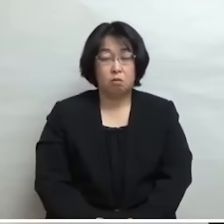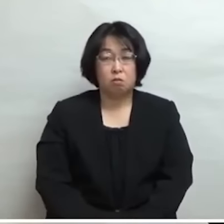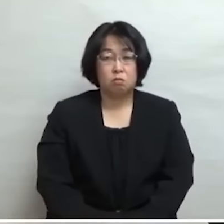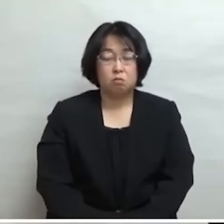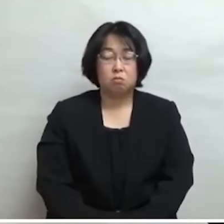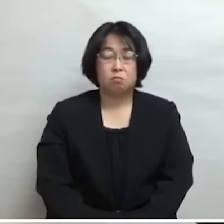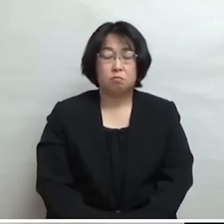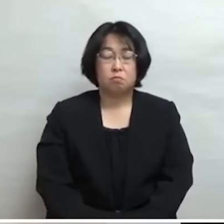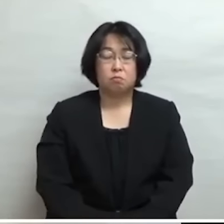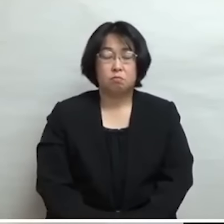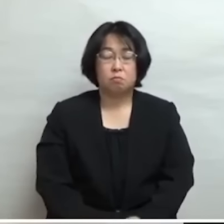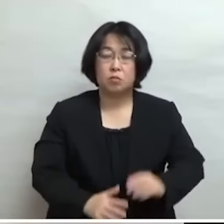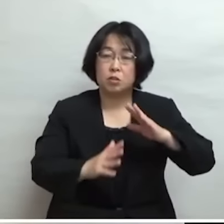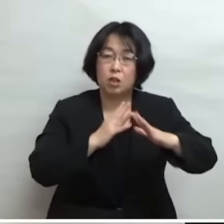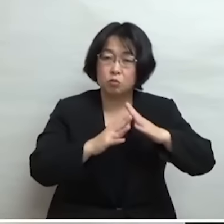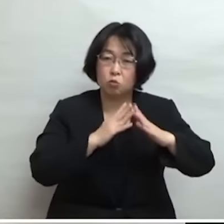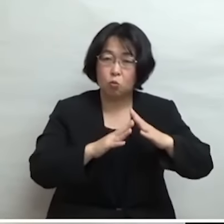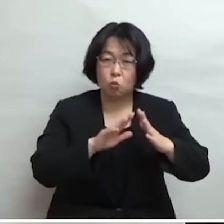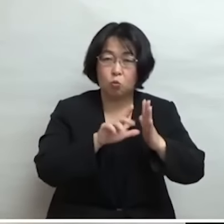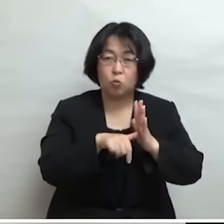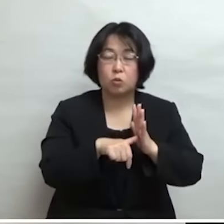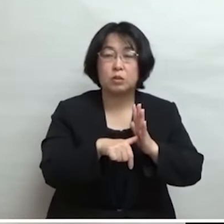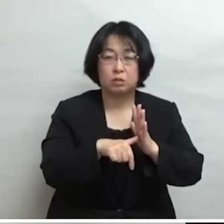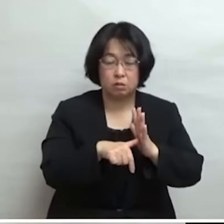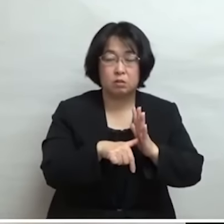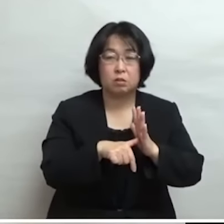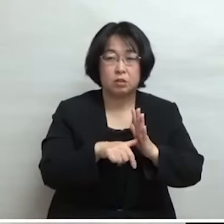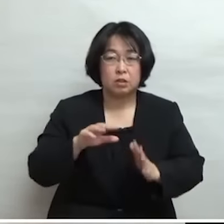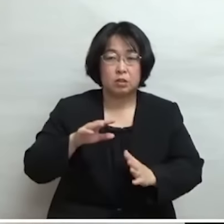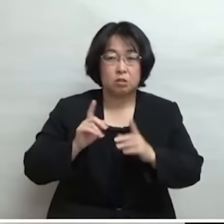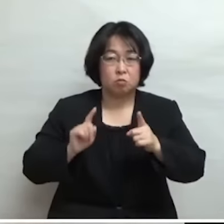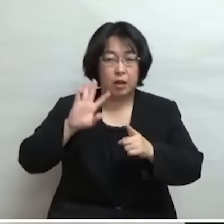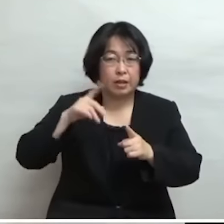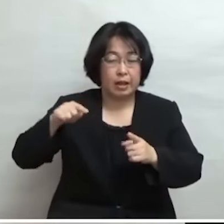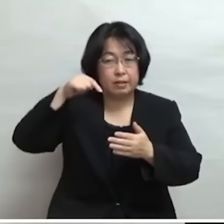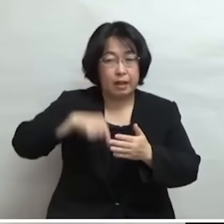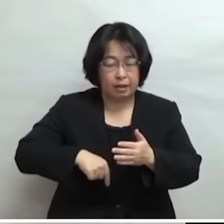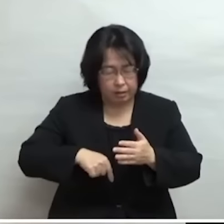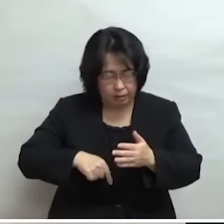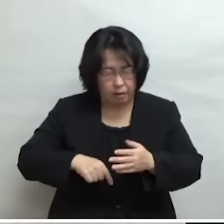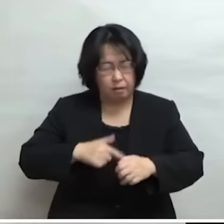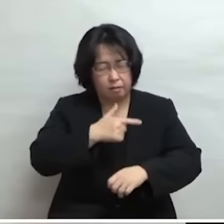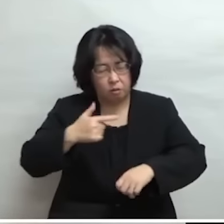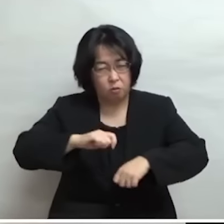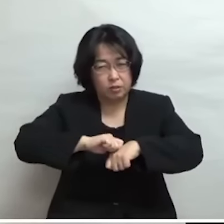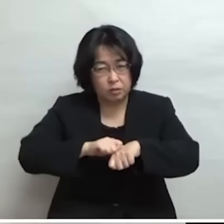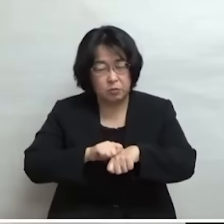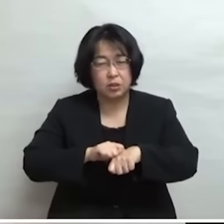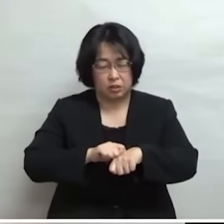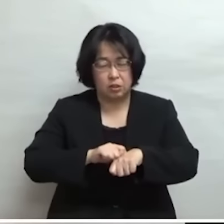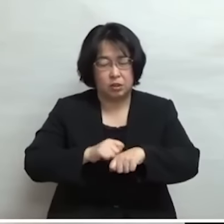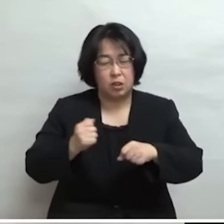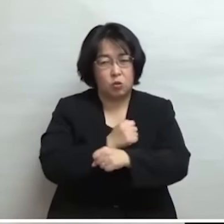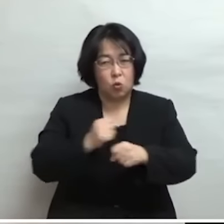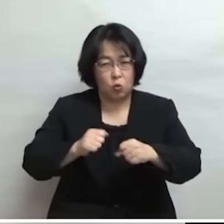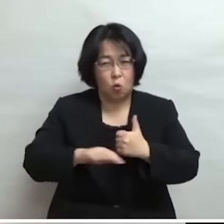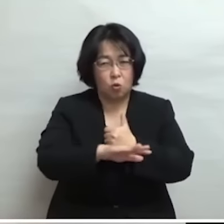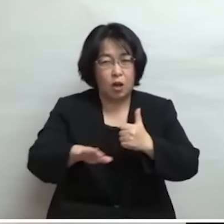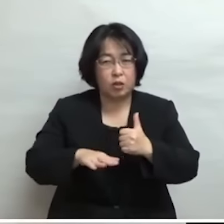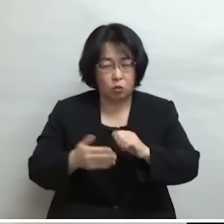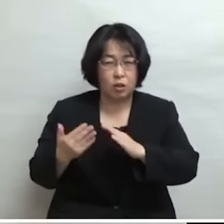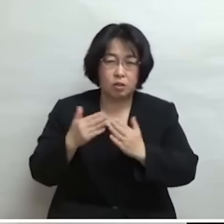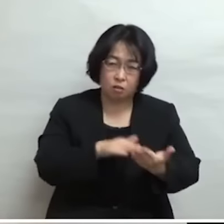要するにその戦時中に県内の過酷な労働現場で、お亡くなりになった朝鮮